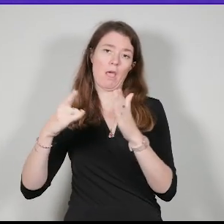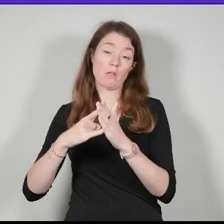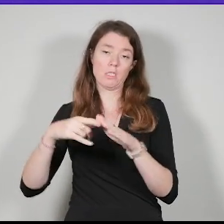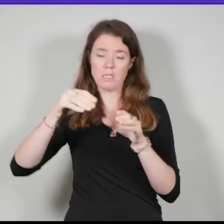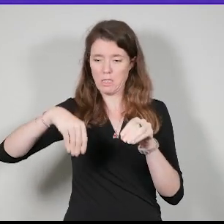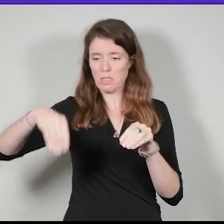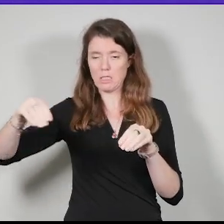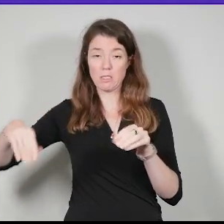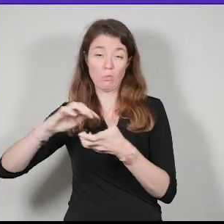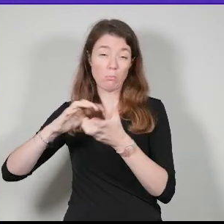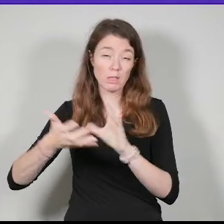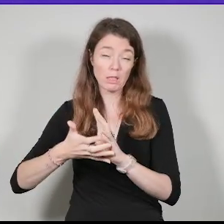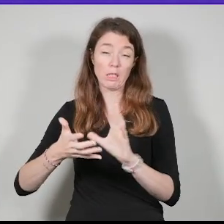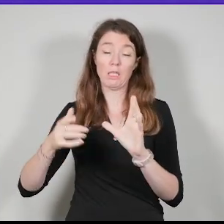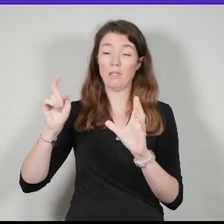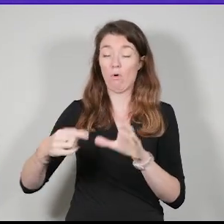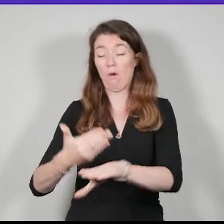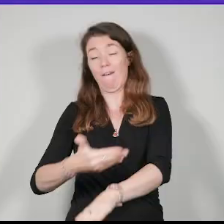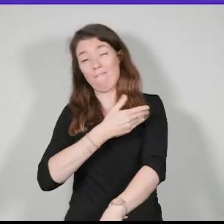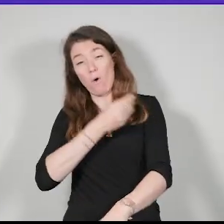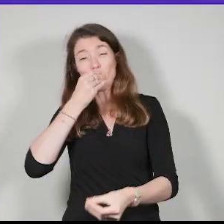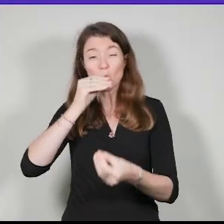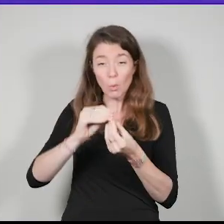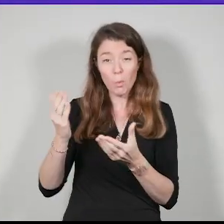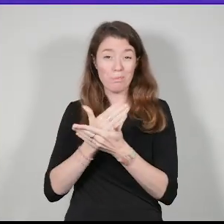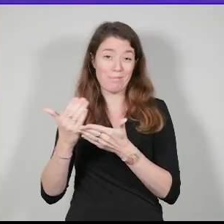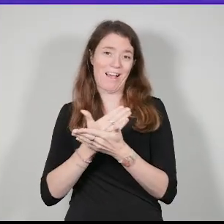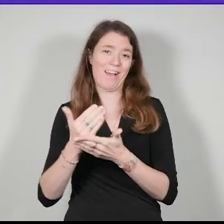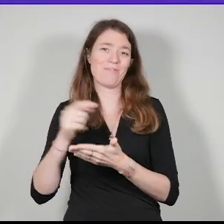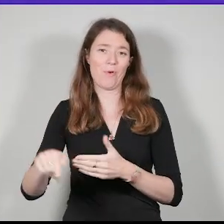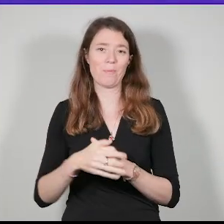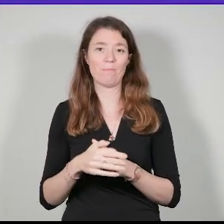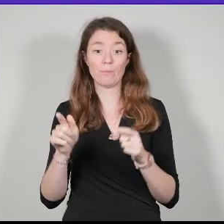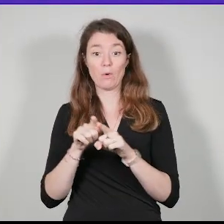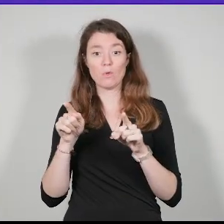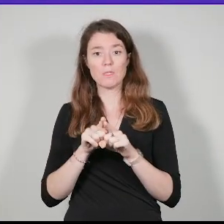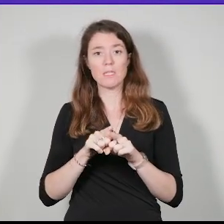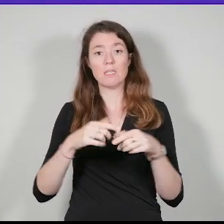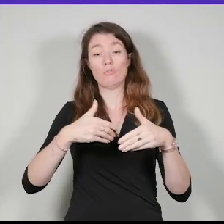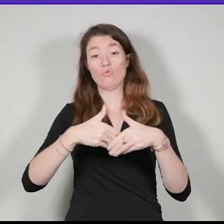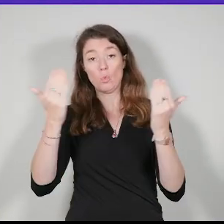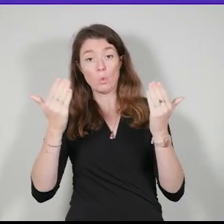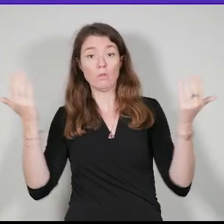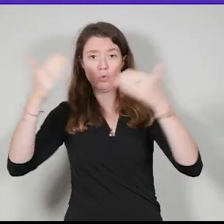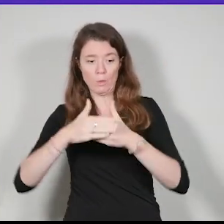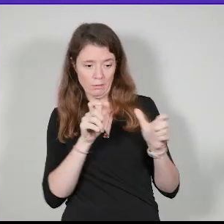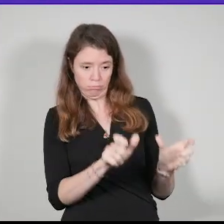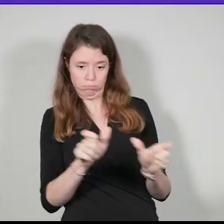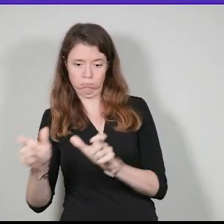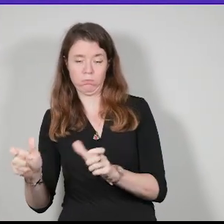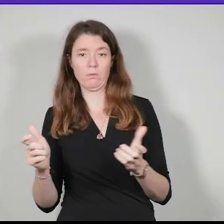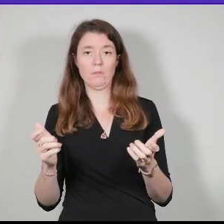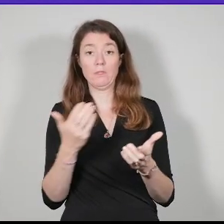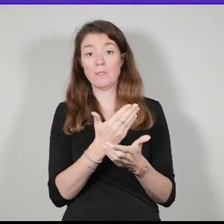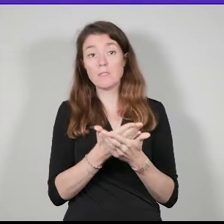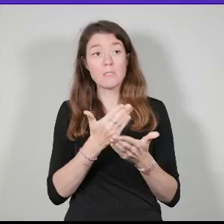très complexe, ça demande énormément d'anticipation de la part des parents, et la surveillance diurne et nocturne. 2 activités typiquement qu'on ne peut pas